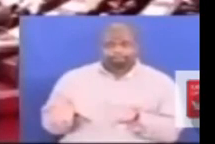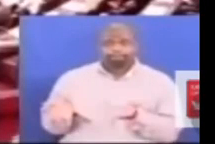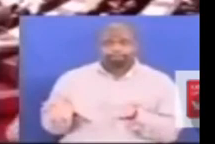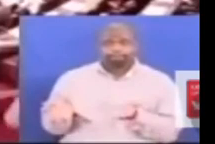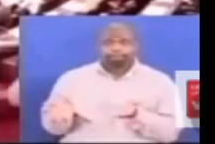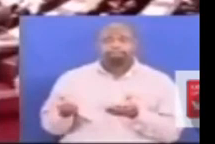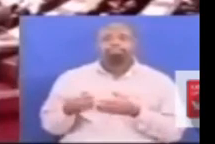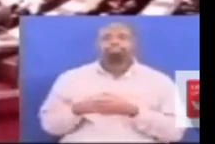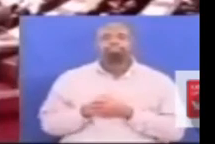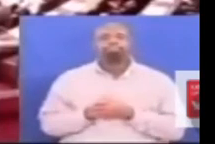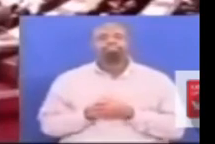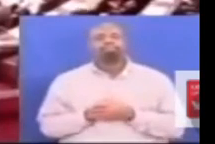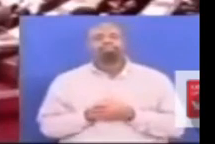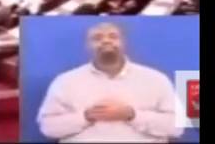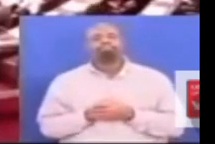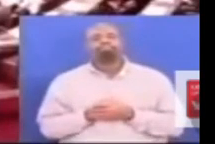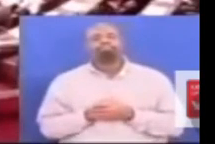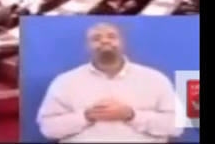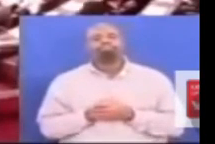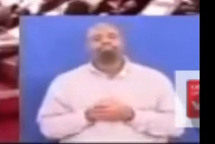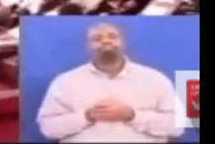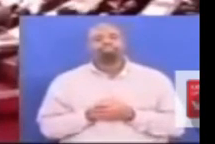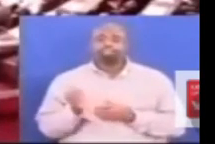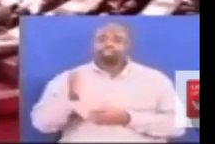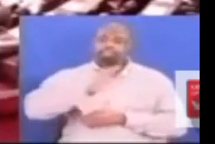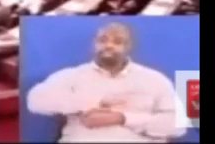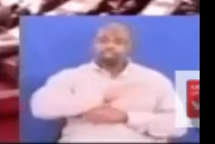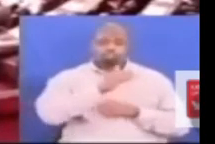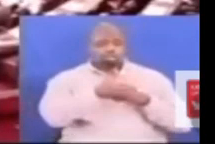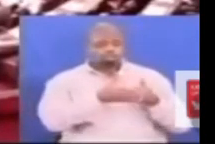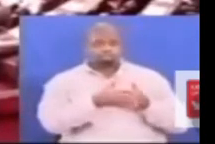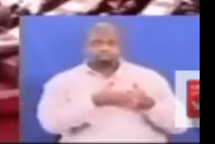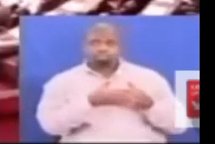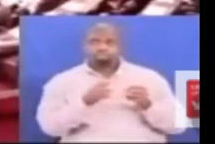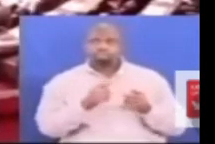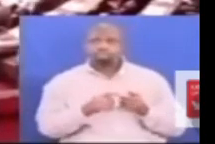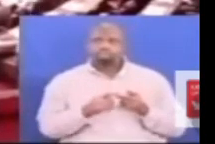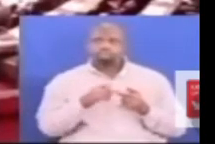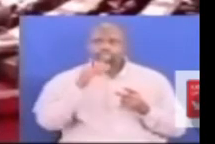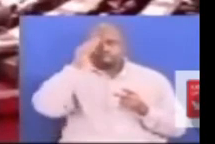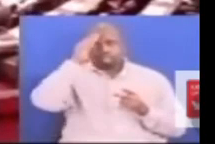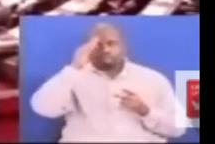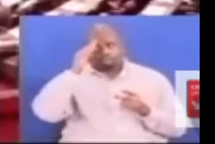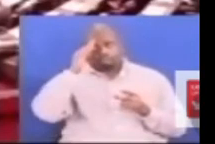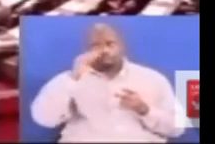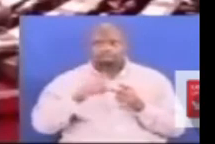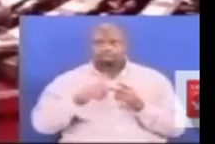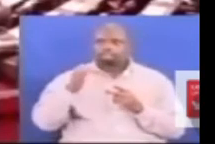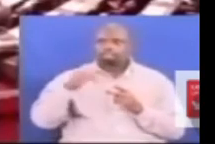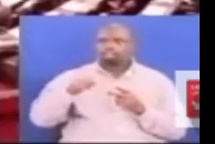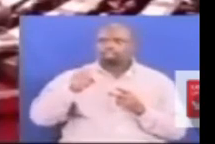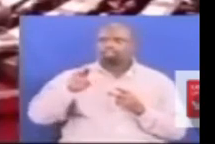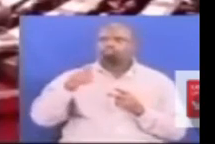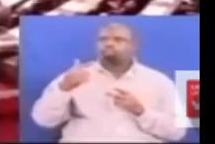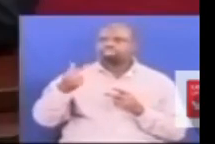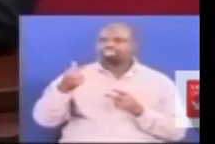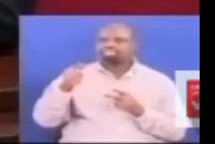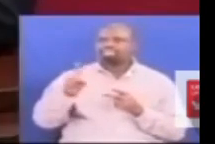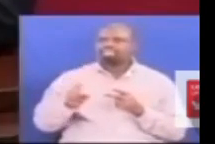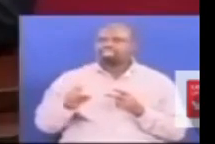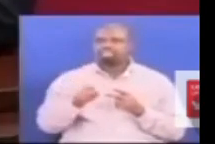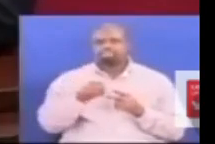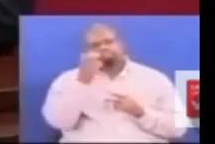Lakini pia hata siku za karibuni kamanda wetu wa jeshi la ulinzi chini JWTZ naye alipigwa